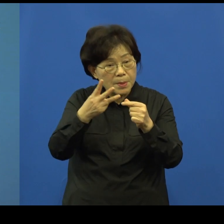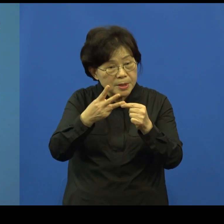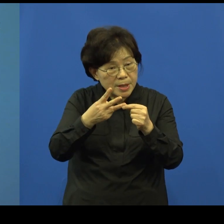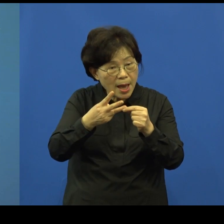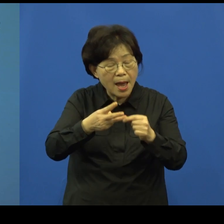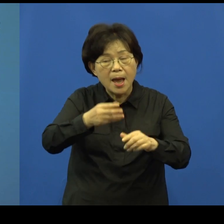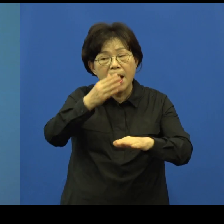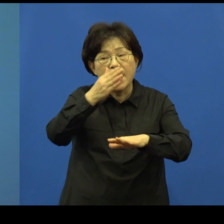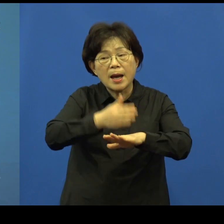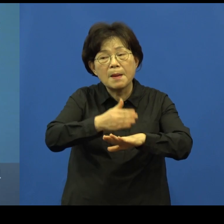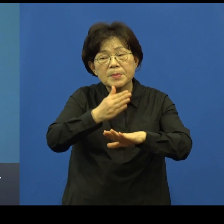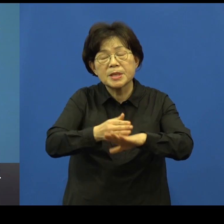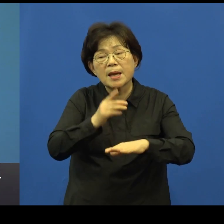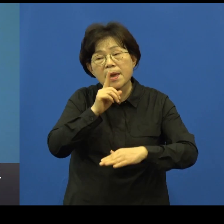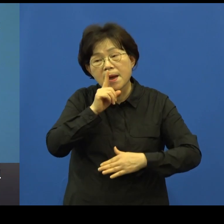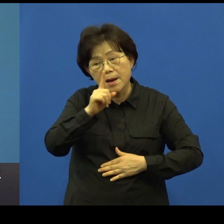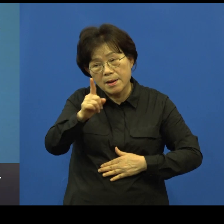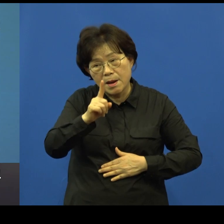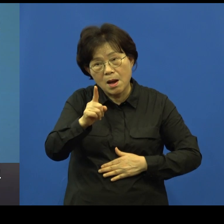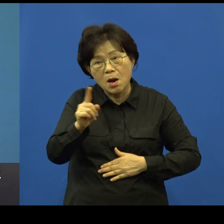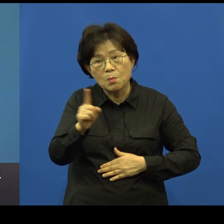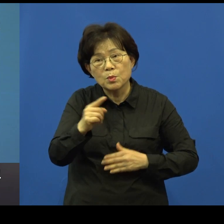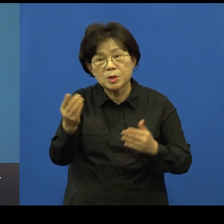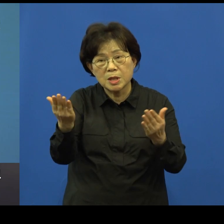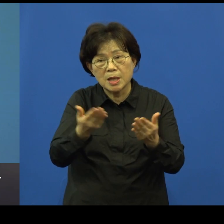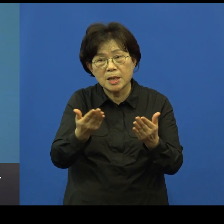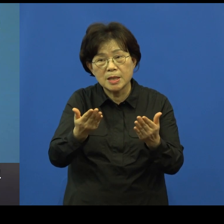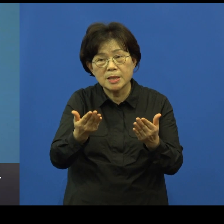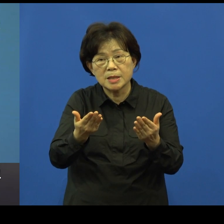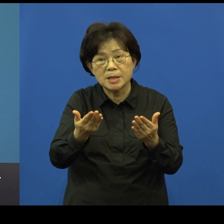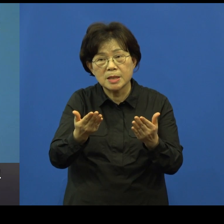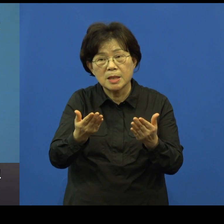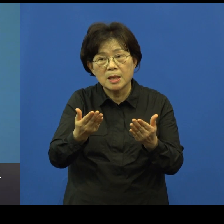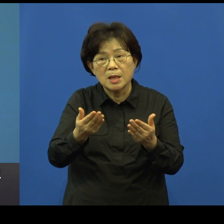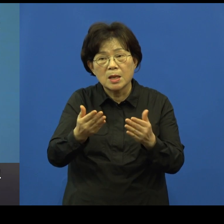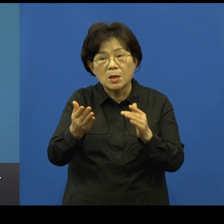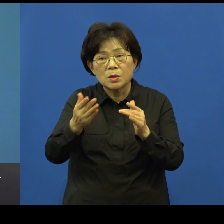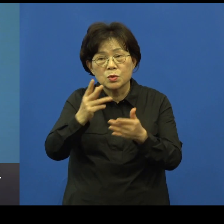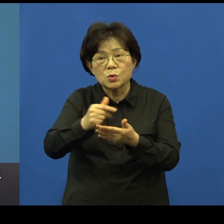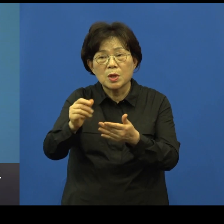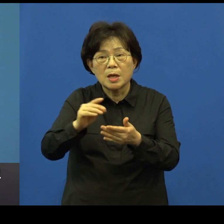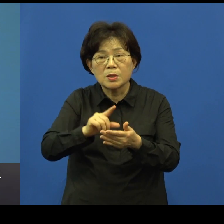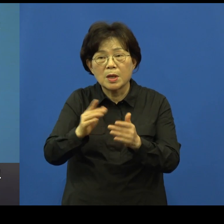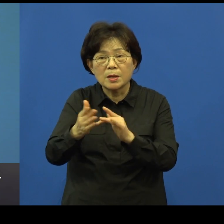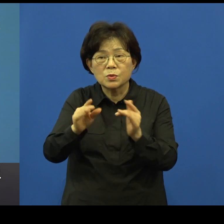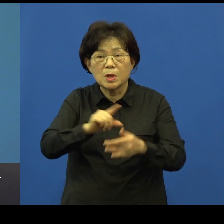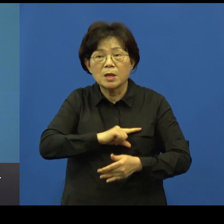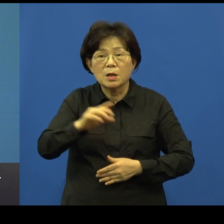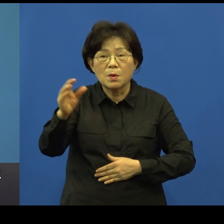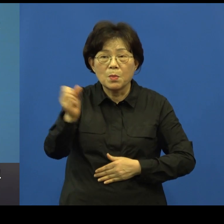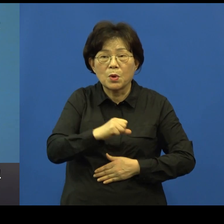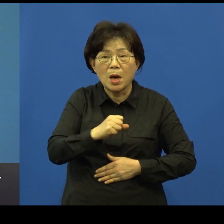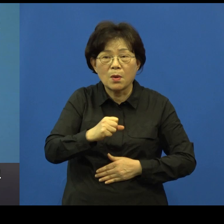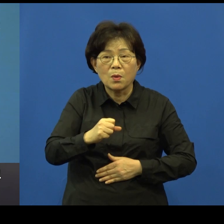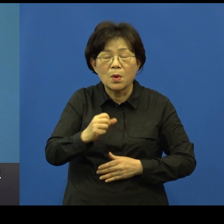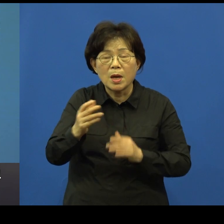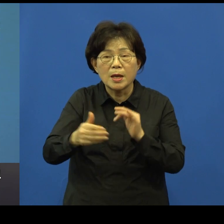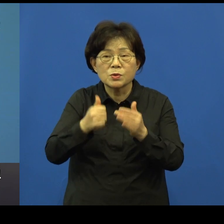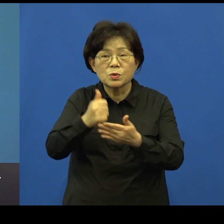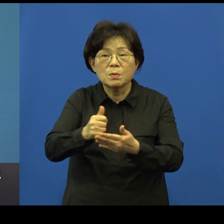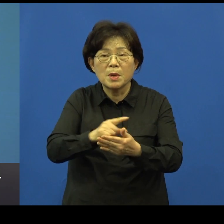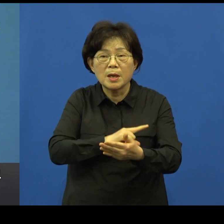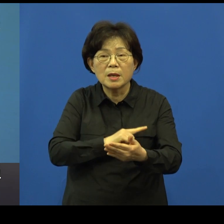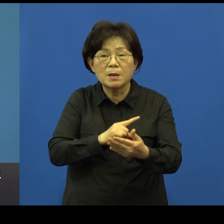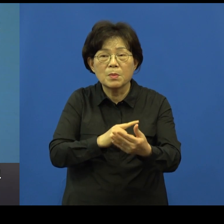언어예요. 골로새서 3장 17절 보니까 또 무엇을 하든지 말에나 이래나 다 주 예수의 이름으로 하고 그를 힘입어